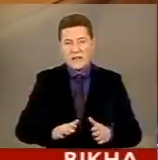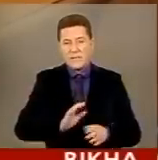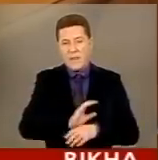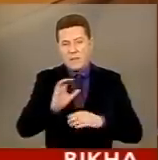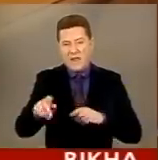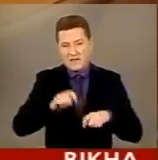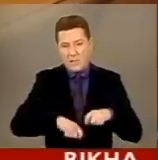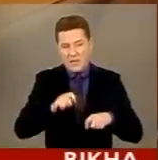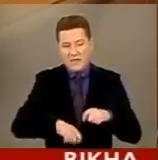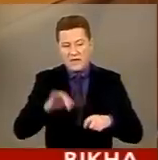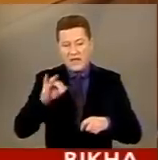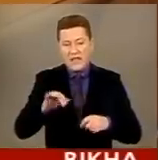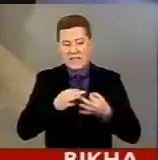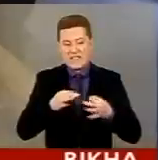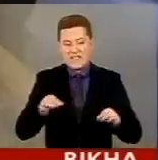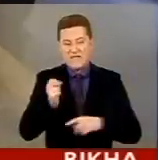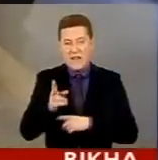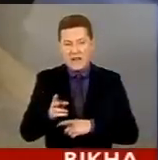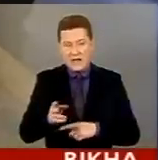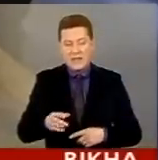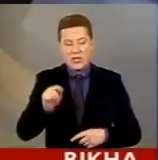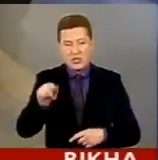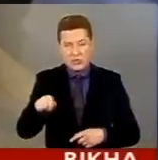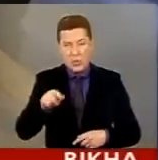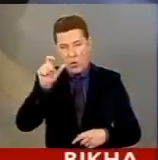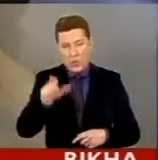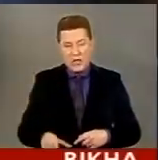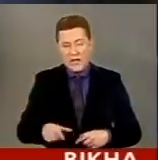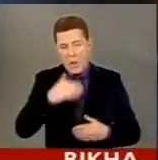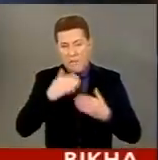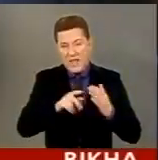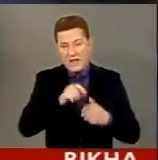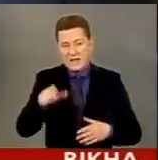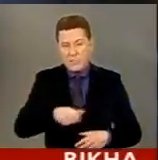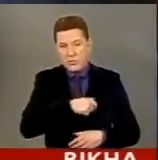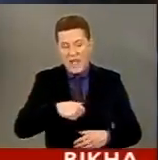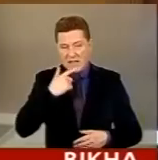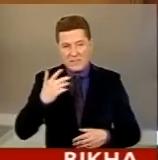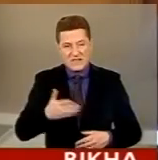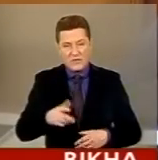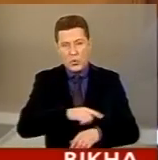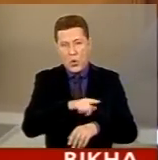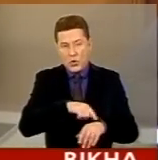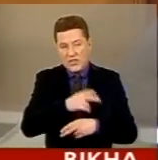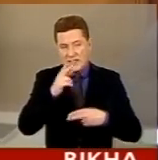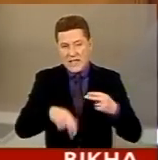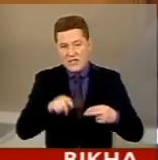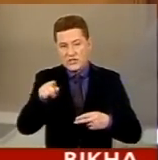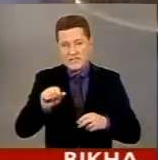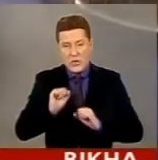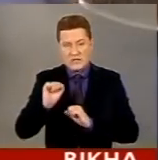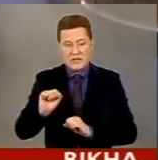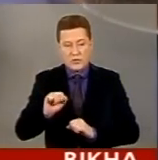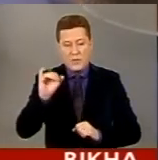і звільнити цю людину. Перед депутатами генпрокурор звітує мало не годину. На закінчення за нього заступилася